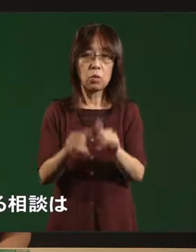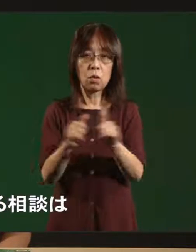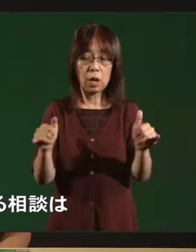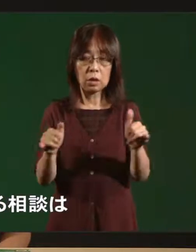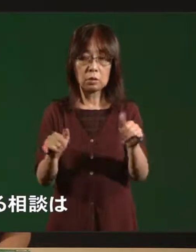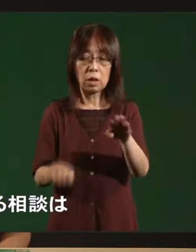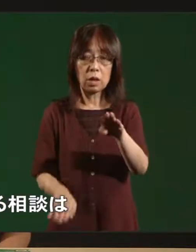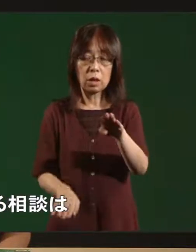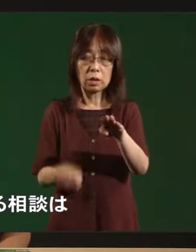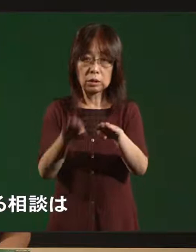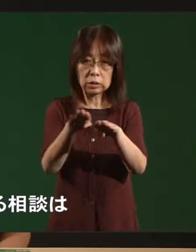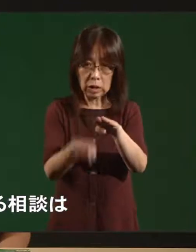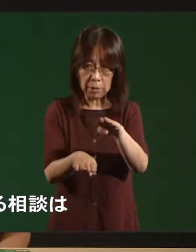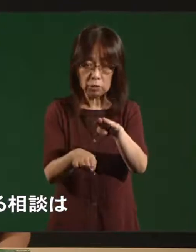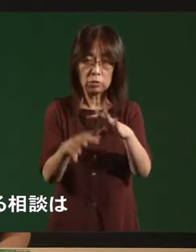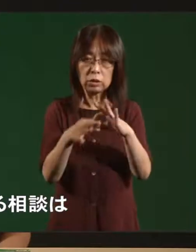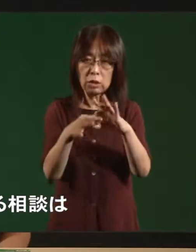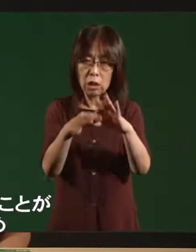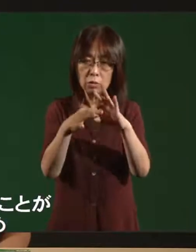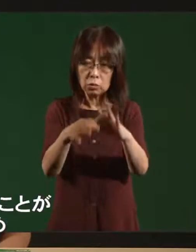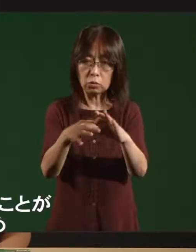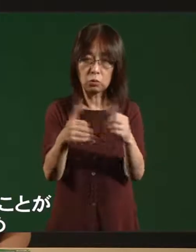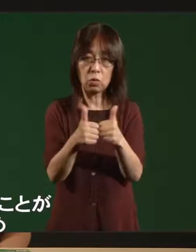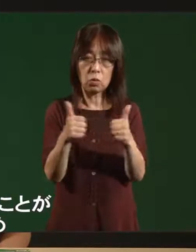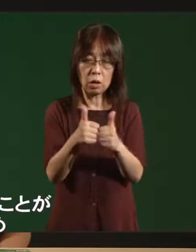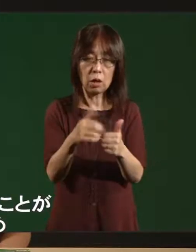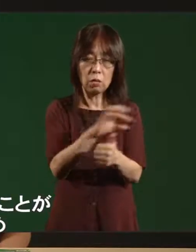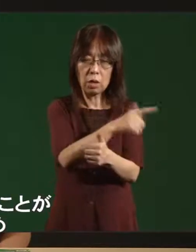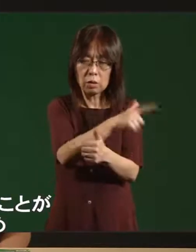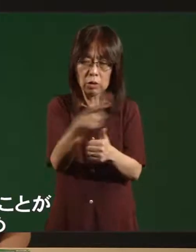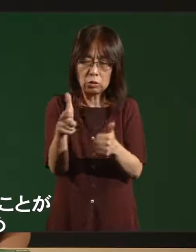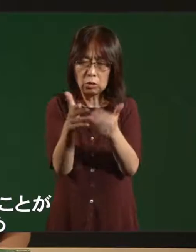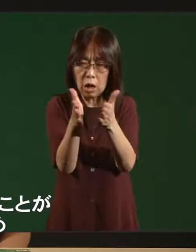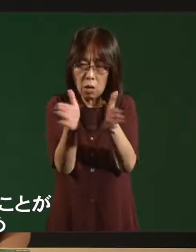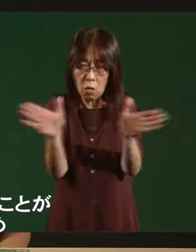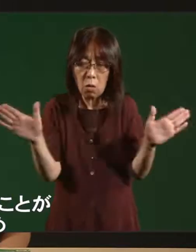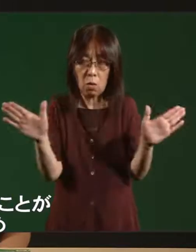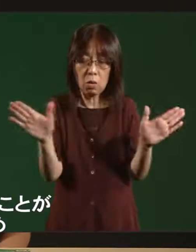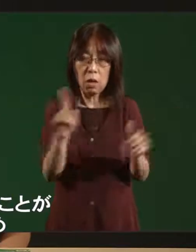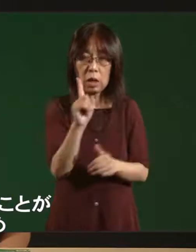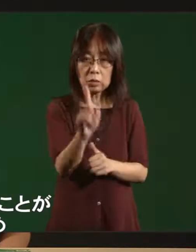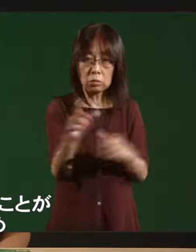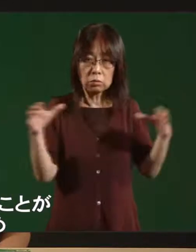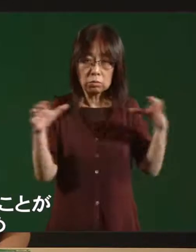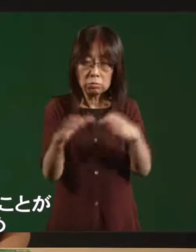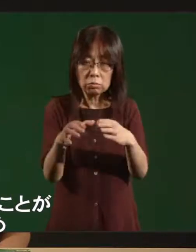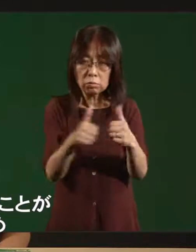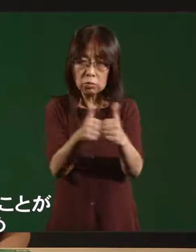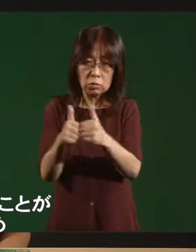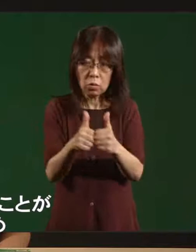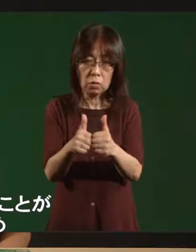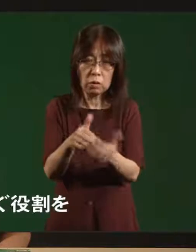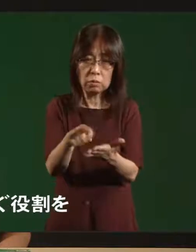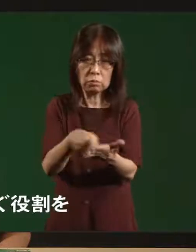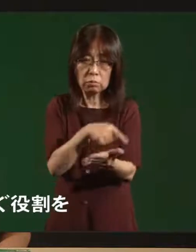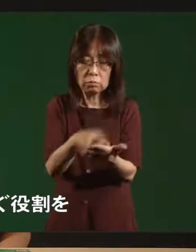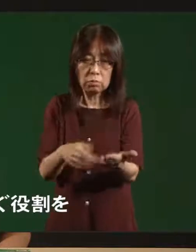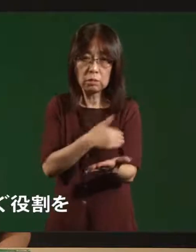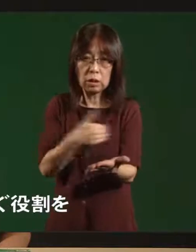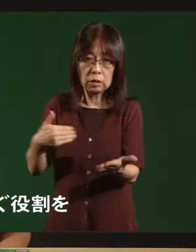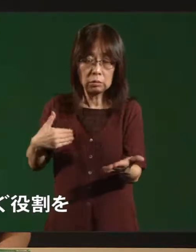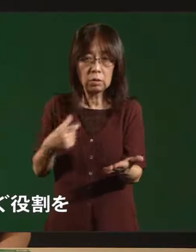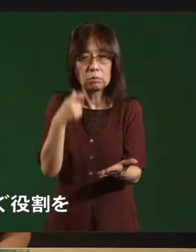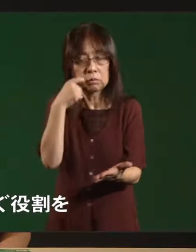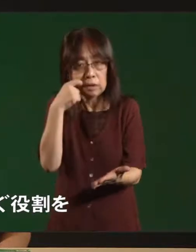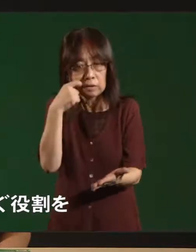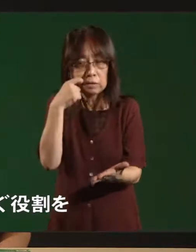相談は多種多様であり一つの期間で解決することが困難な場合もあるため専門的